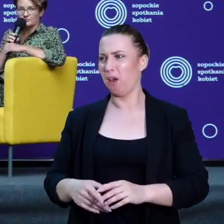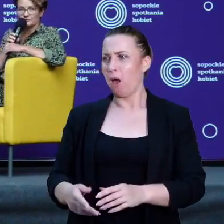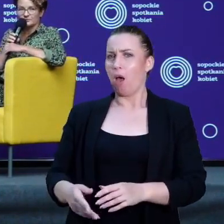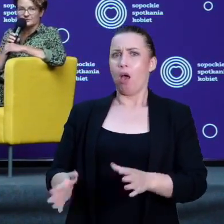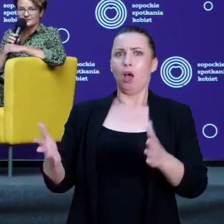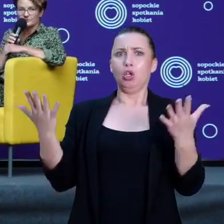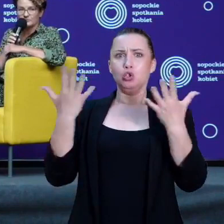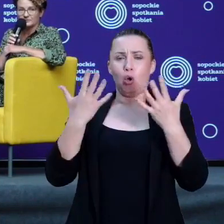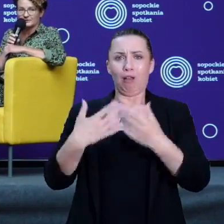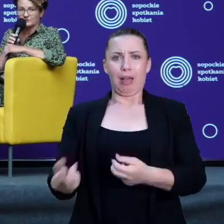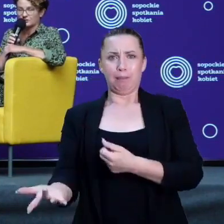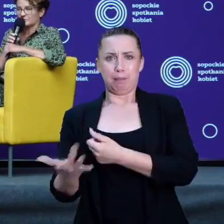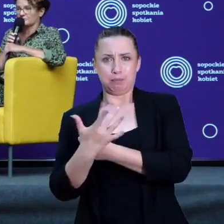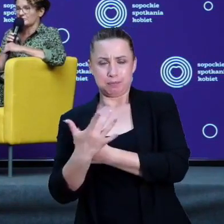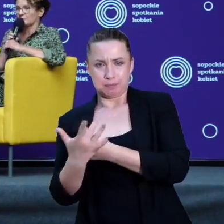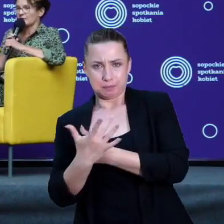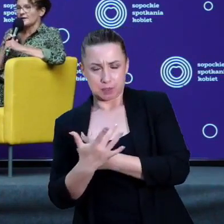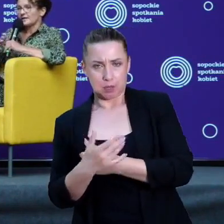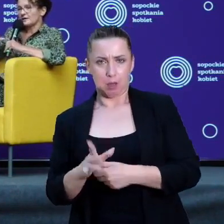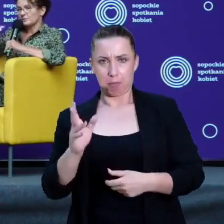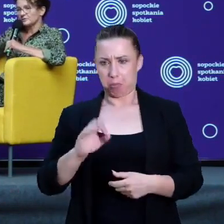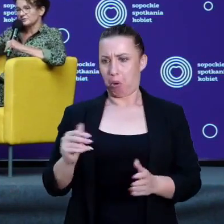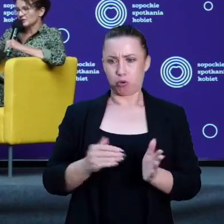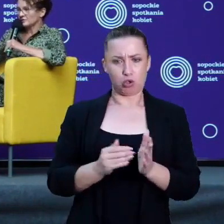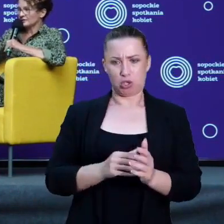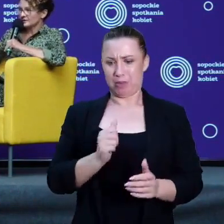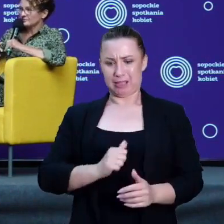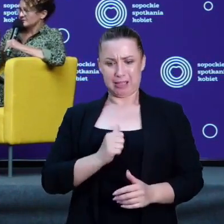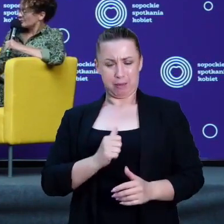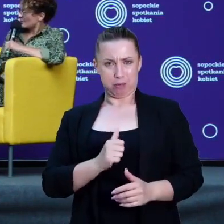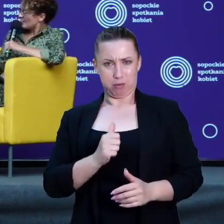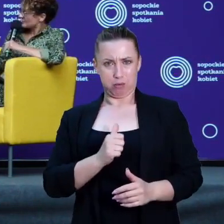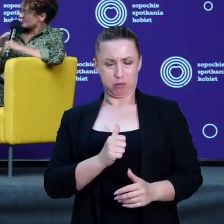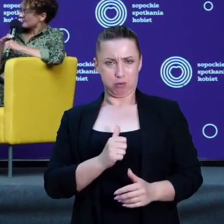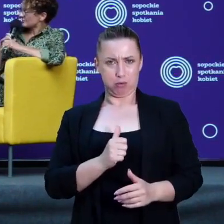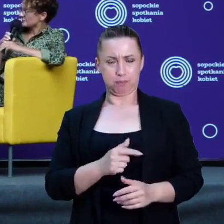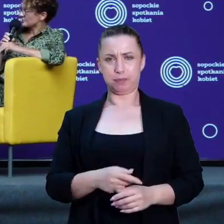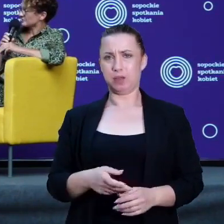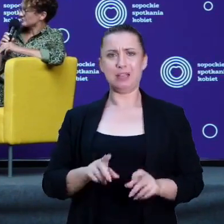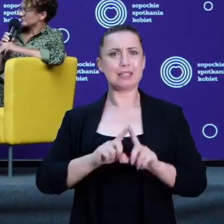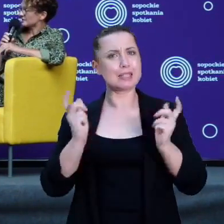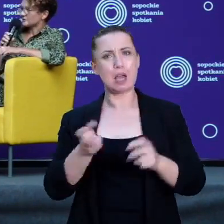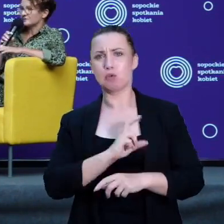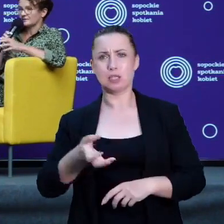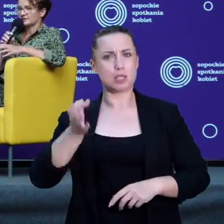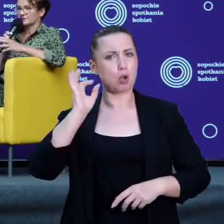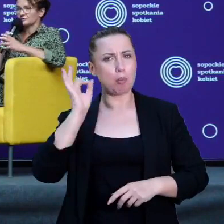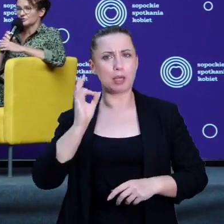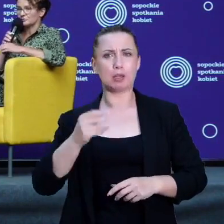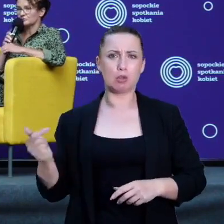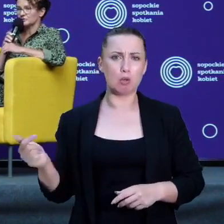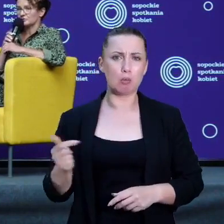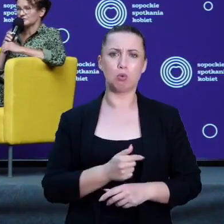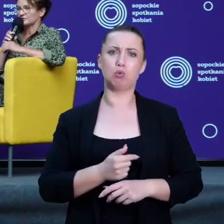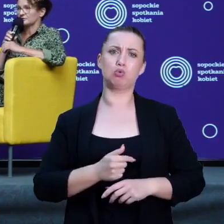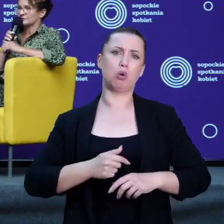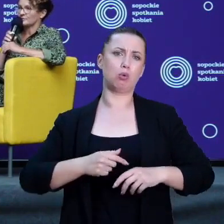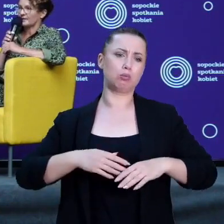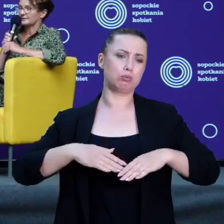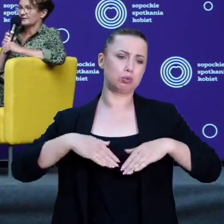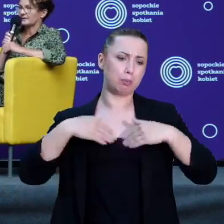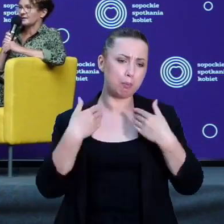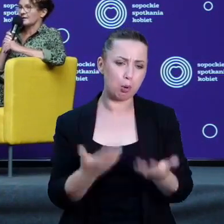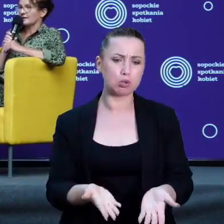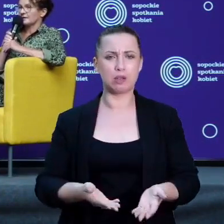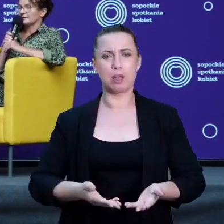to się samemu zająć i być w domu. I kobiety ciągle jakby za to płacą jakąś cenę, że coś muszą, że to